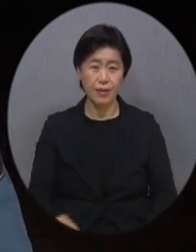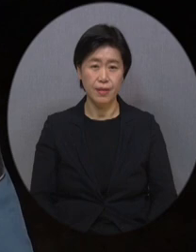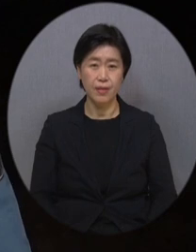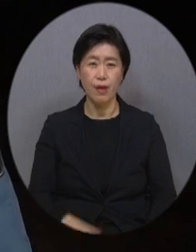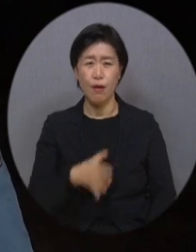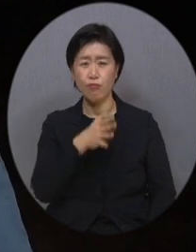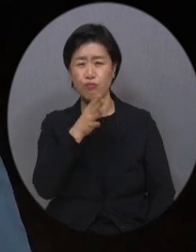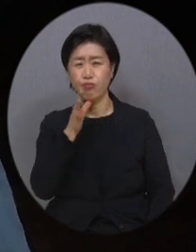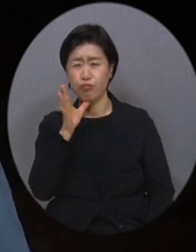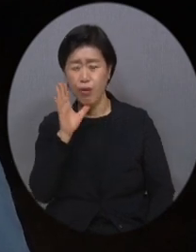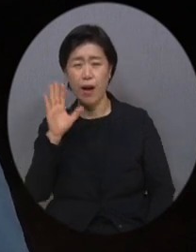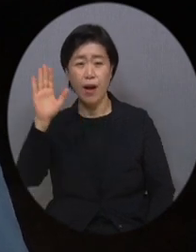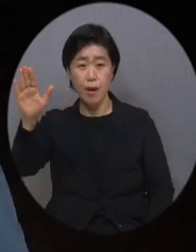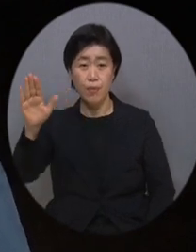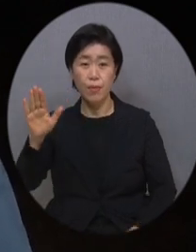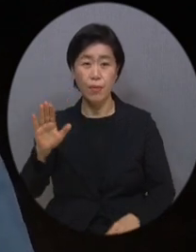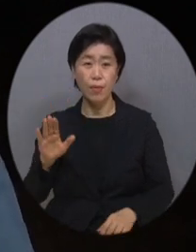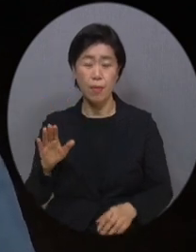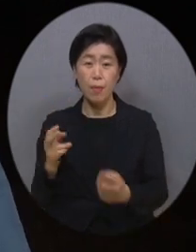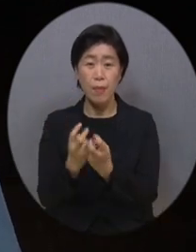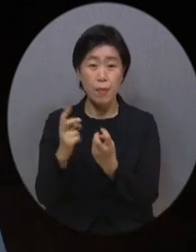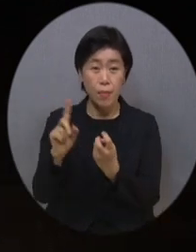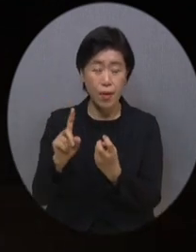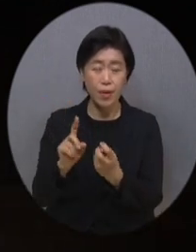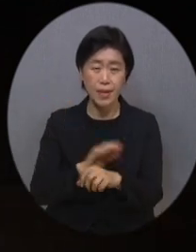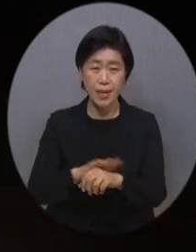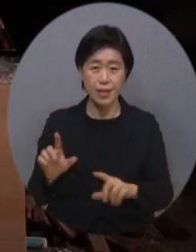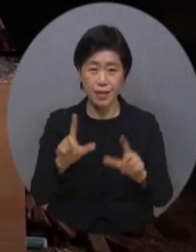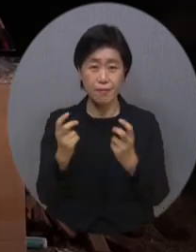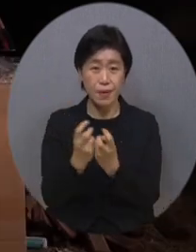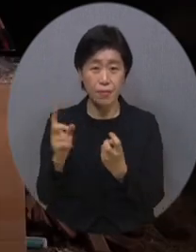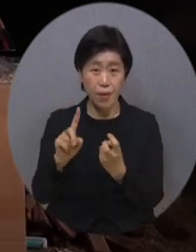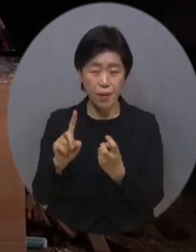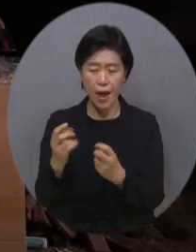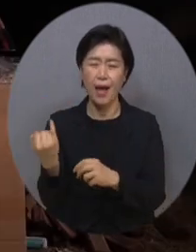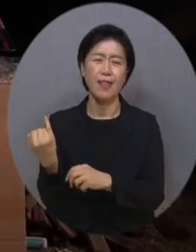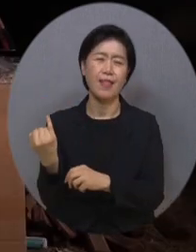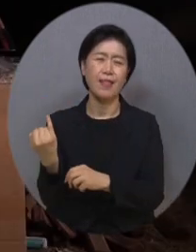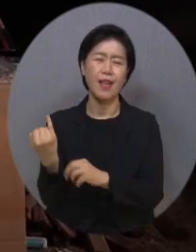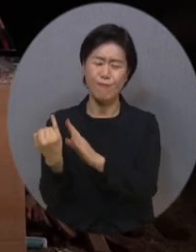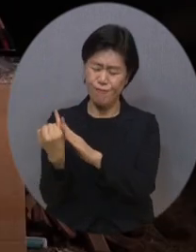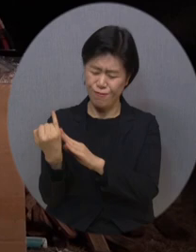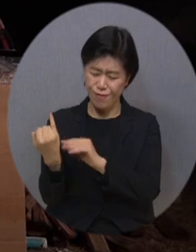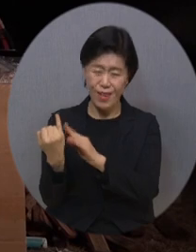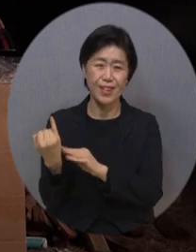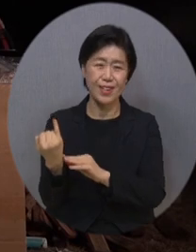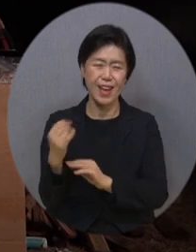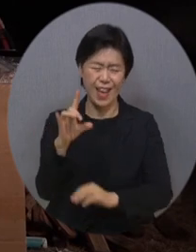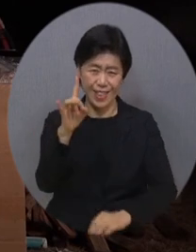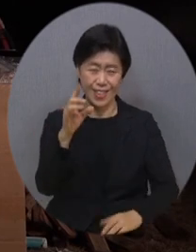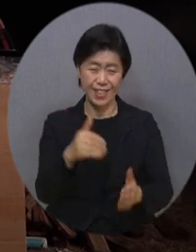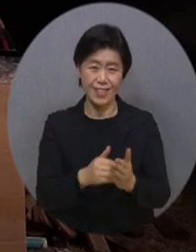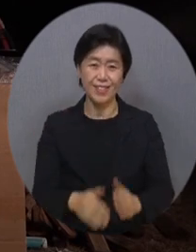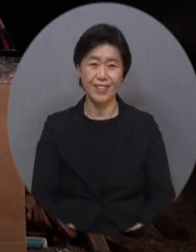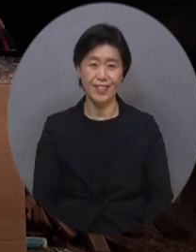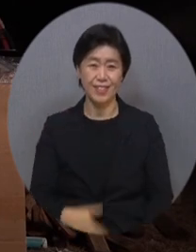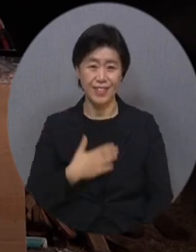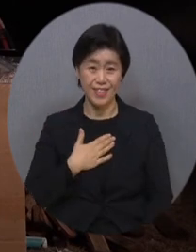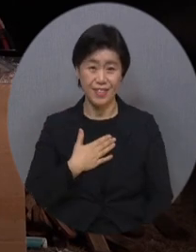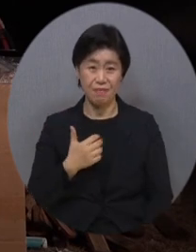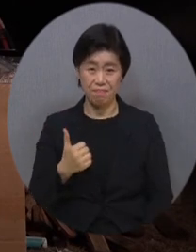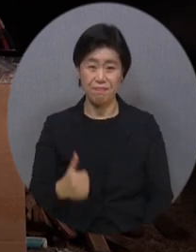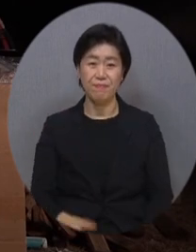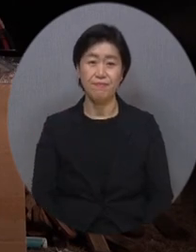대책은 아내에게 잘하는 거야. 아, 그럼요. 정답. 정답이냐? 네, 정답. 아, 정답. 네. 아, 그래서 정말